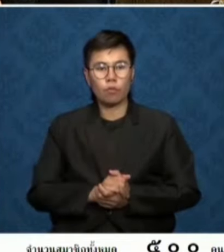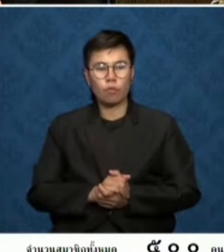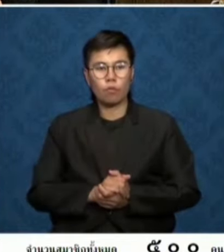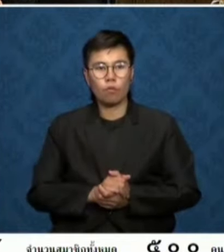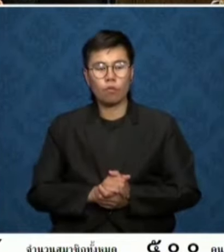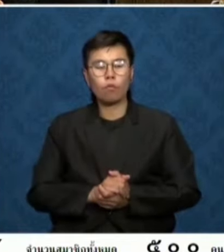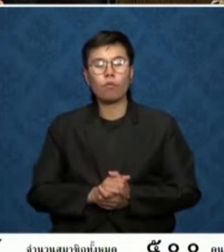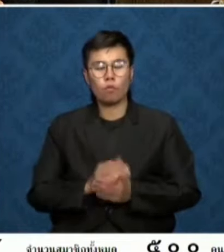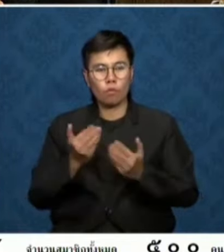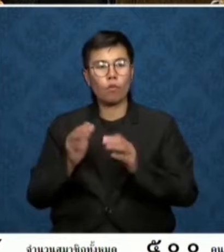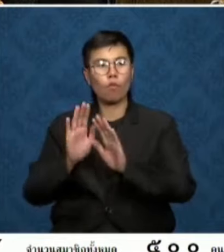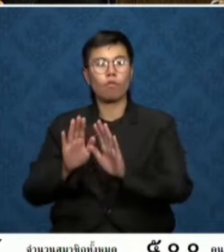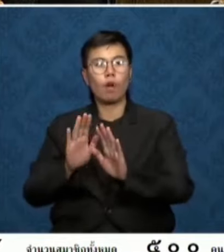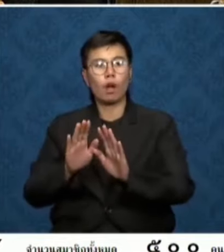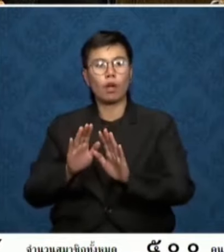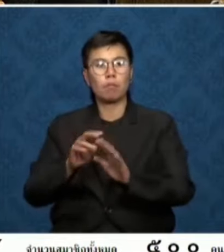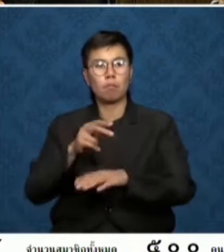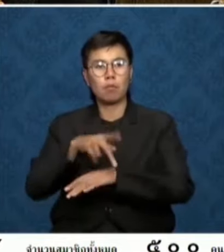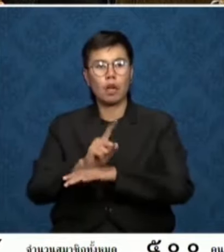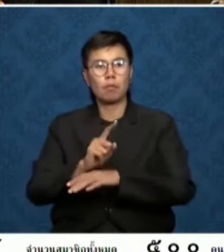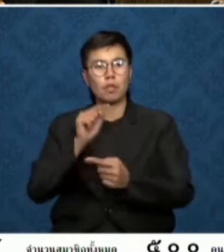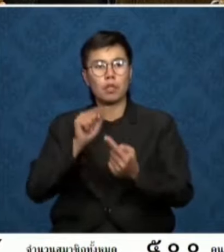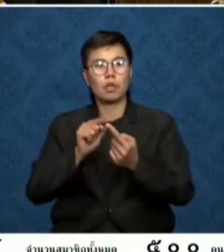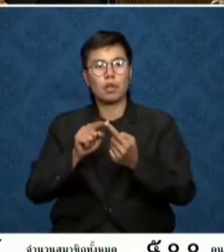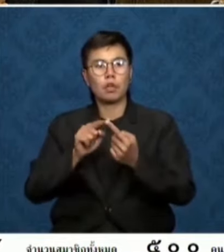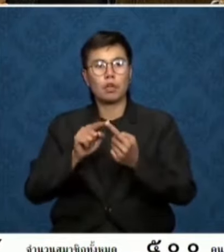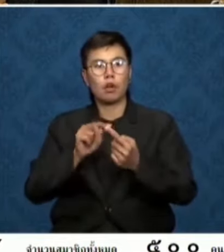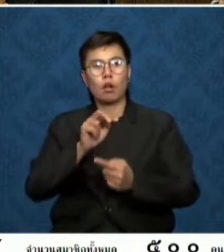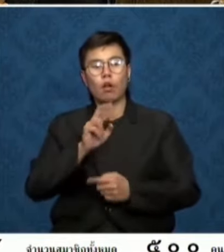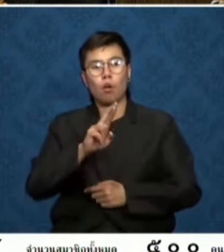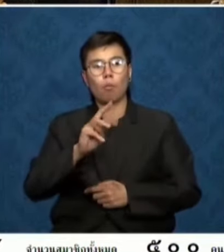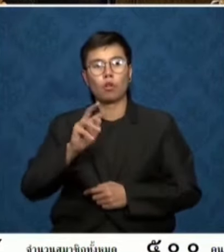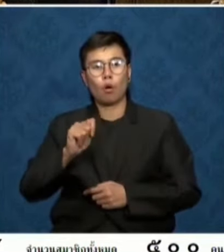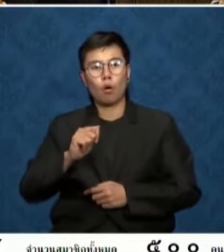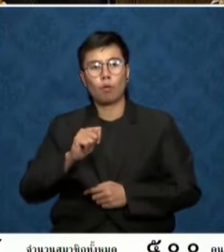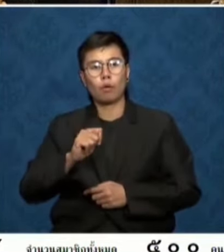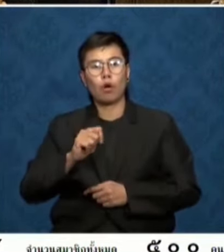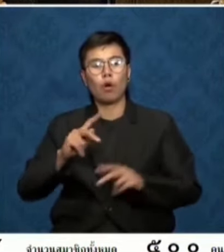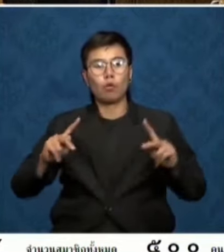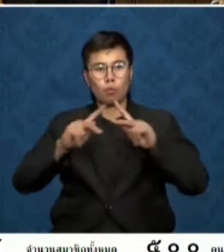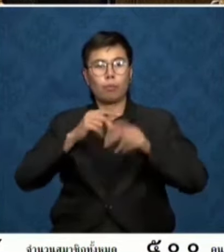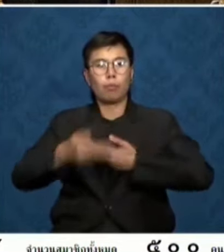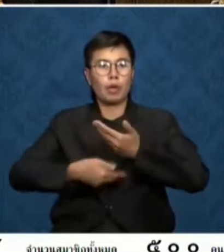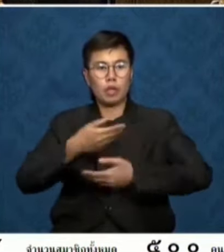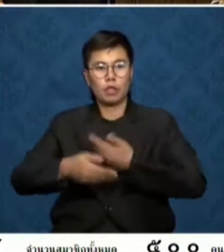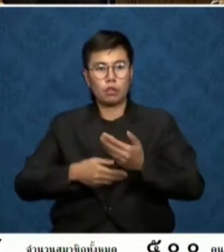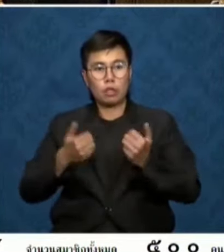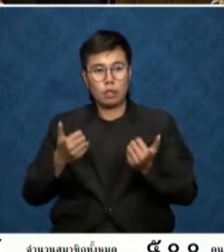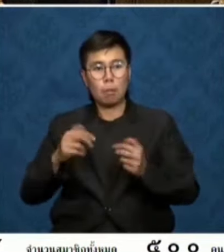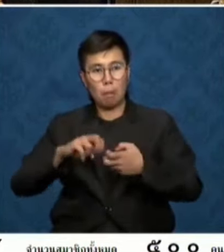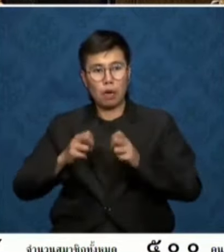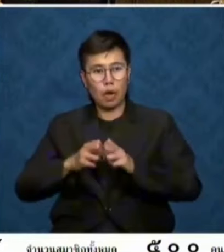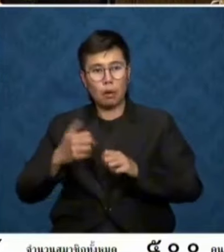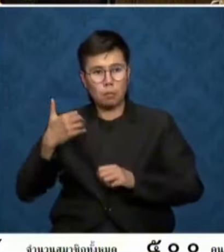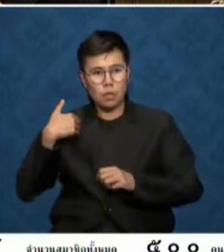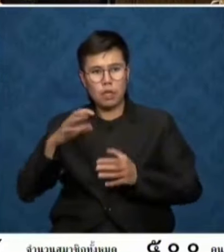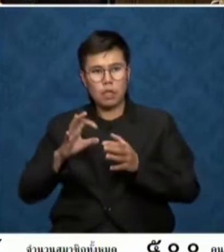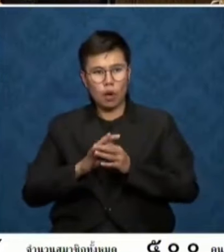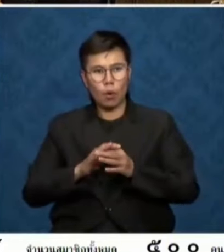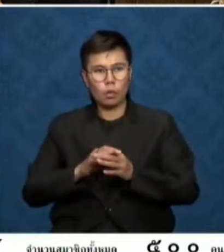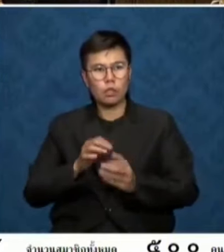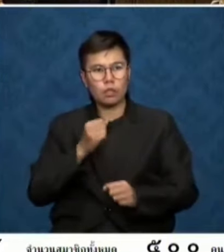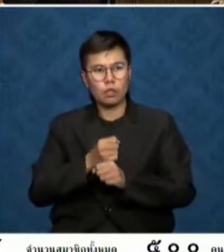นี่ก็ฝากท่านประธานนะครับไปถึงท่านรัฐมนตรีพาณิชย์นะครับคนที่ยังเดือดร้อนยังถูกดำเนินคดีเกี่ยวกับเรื่องข้าวเนี่ยอีก